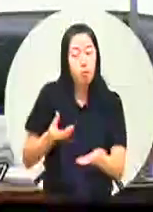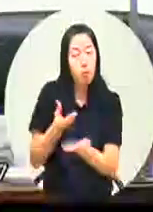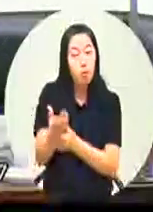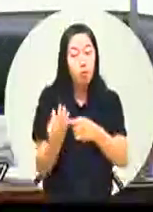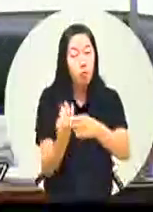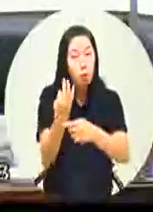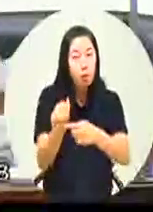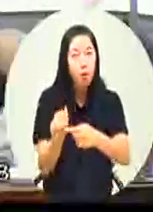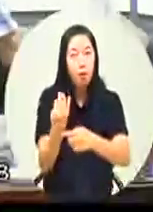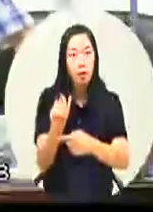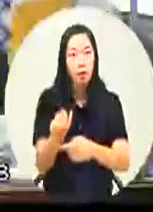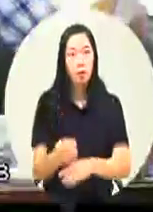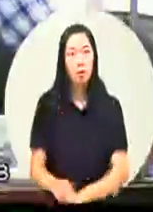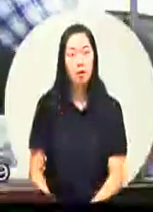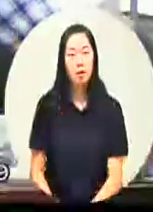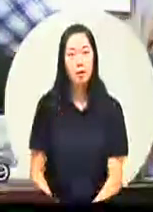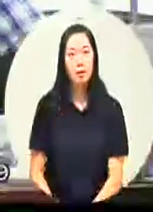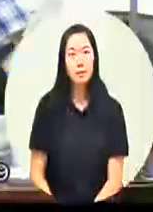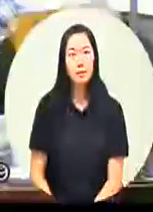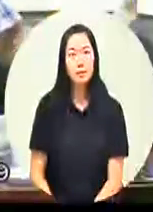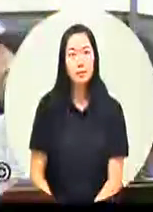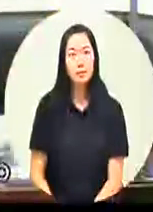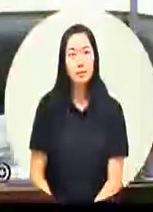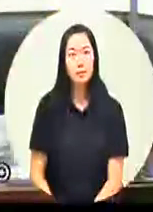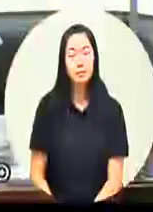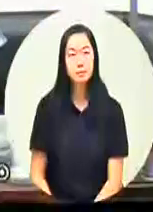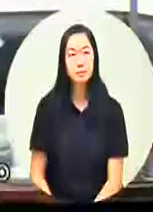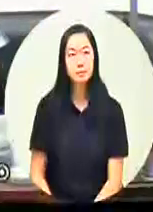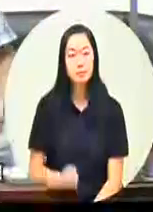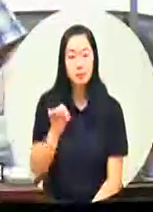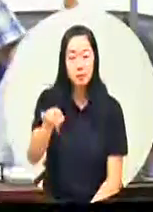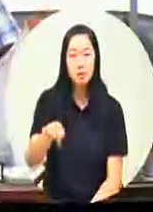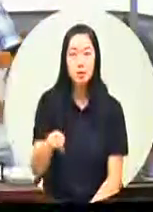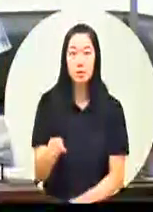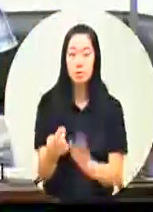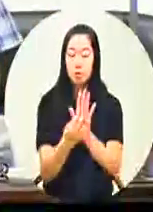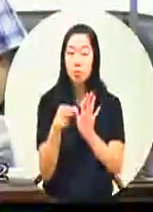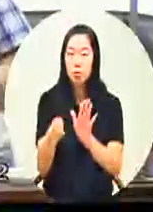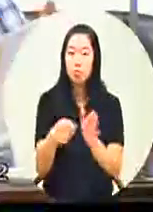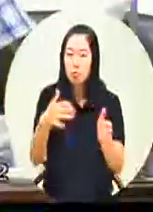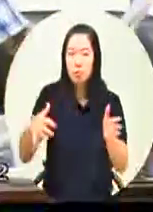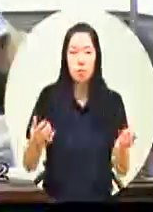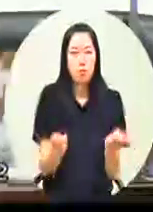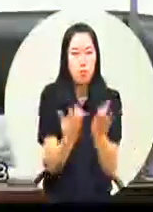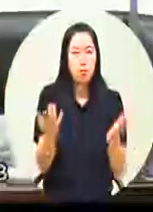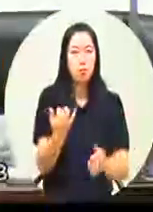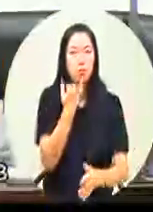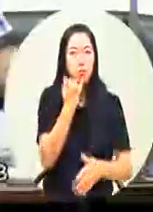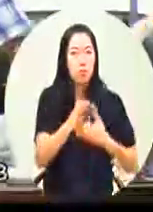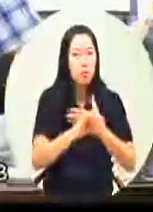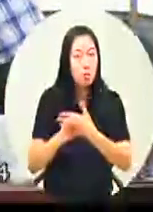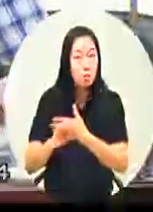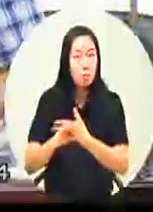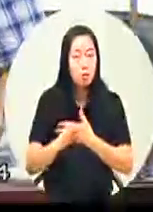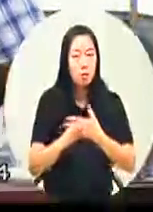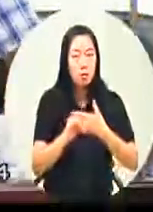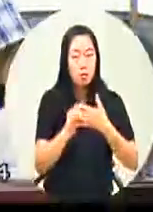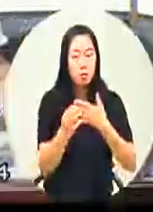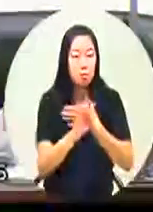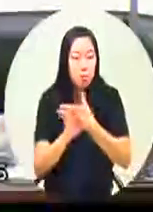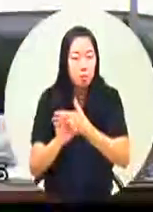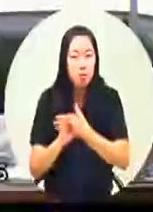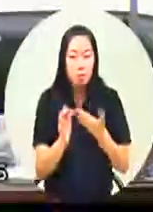偿率办公啊，这自偿率是指那个还没发生的时候，在可行性评估啦、啊，什么效益